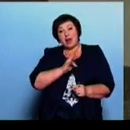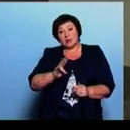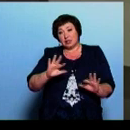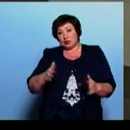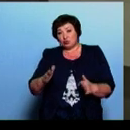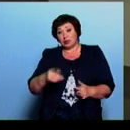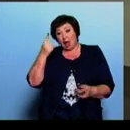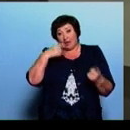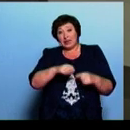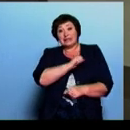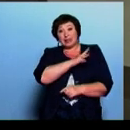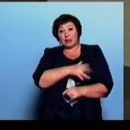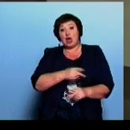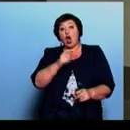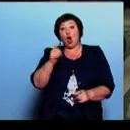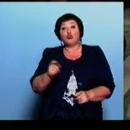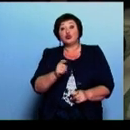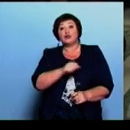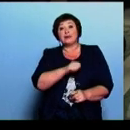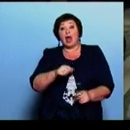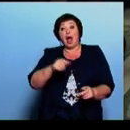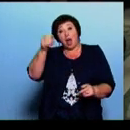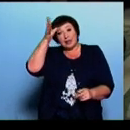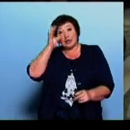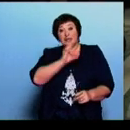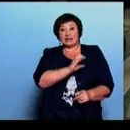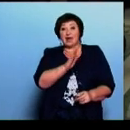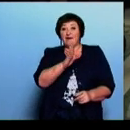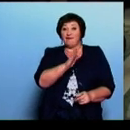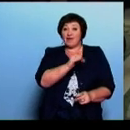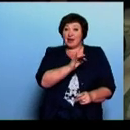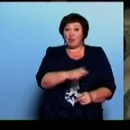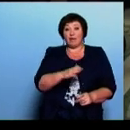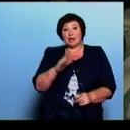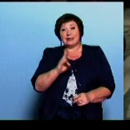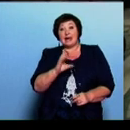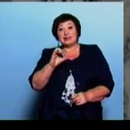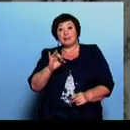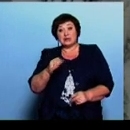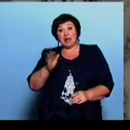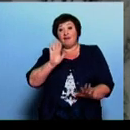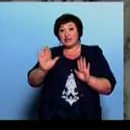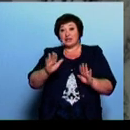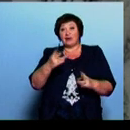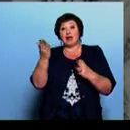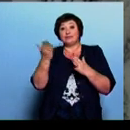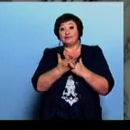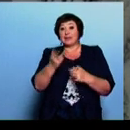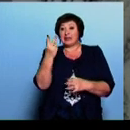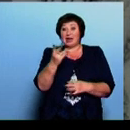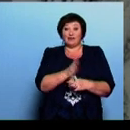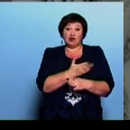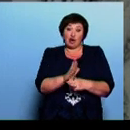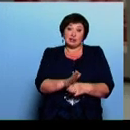преподаватели Санкт-Петербургской художественной академии Сергей Филиппов и Наталья Спасская. Выставка разделена надвое, как и две части Библии.